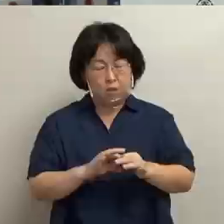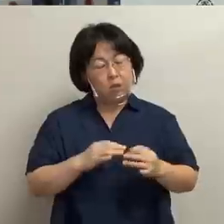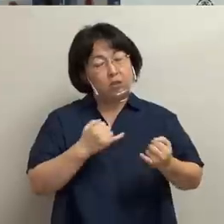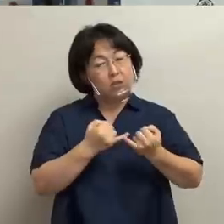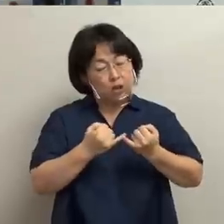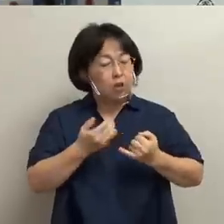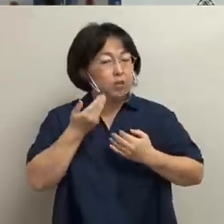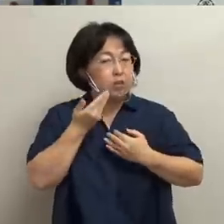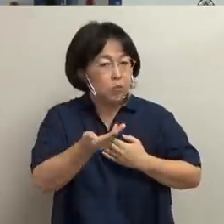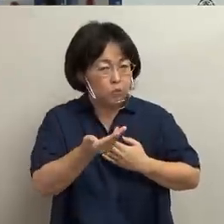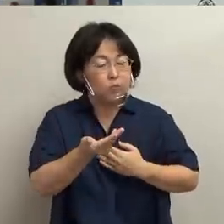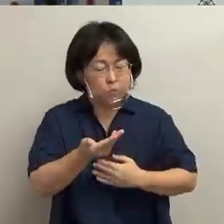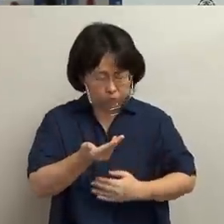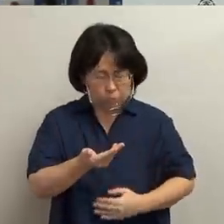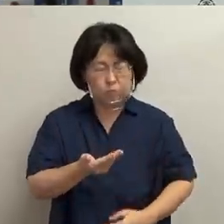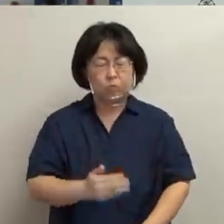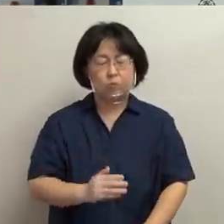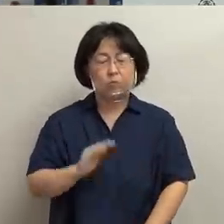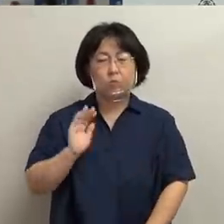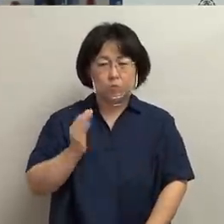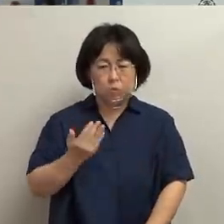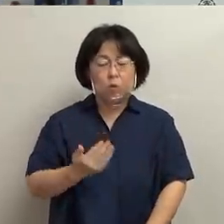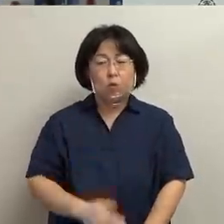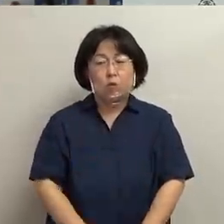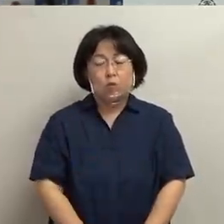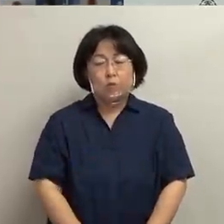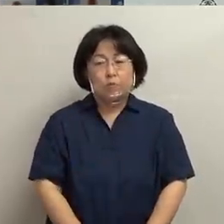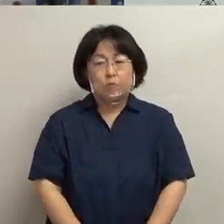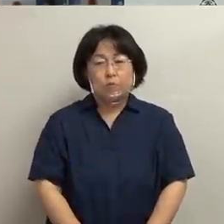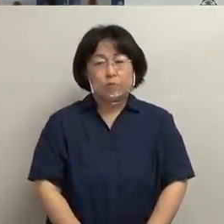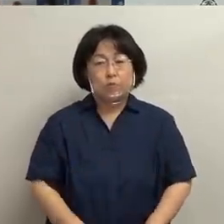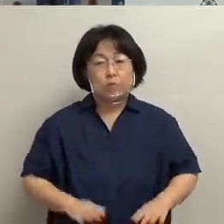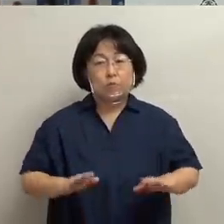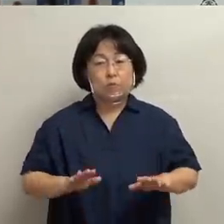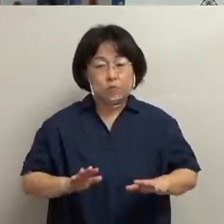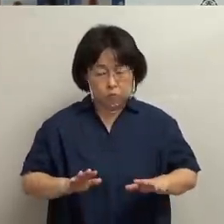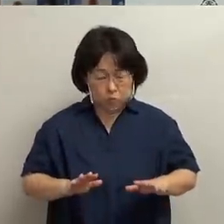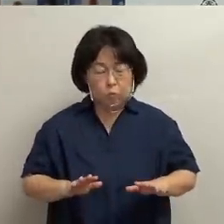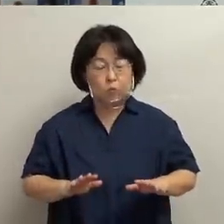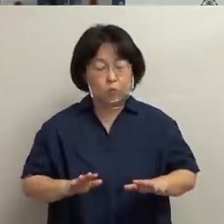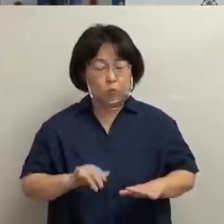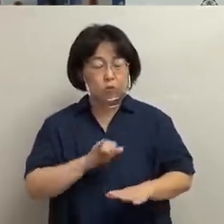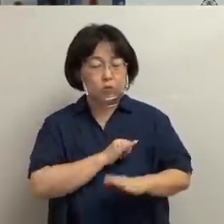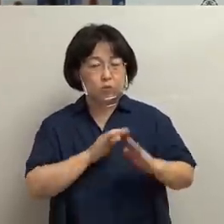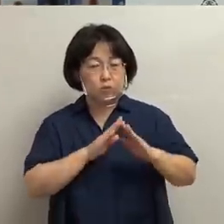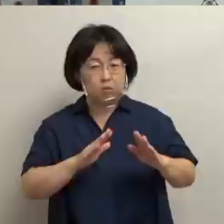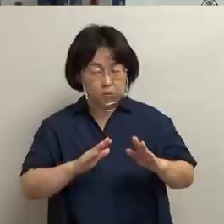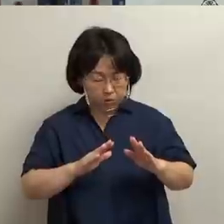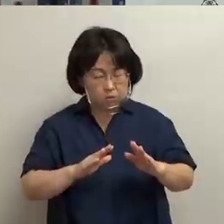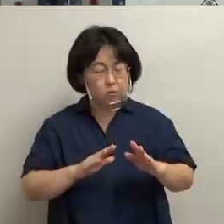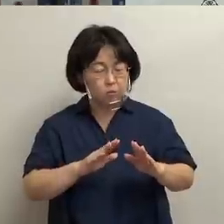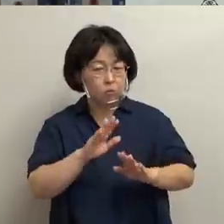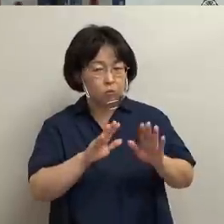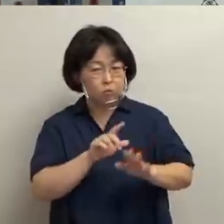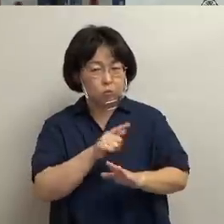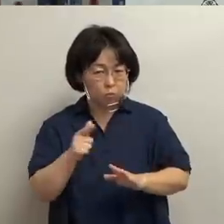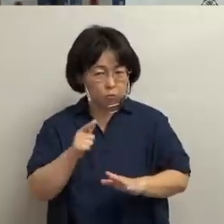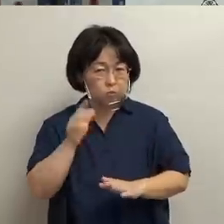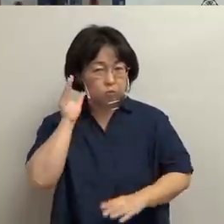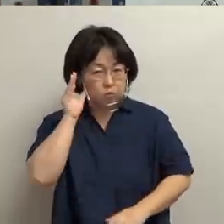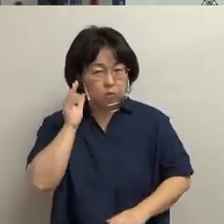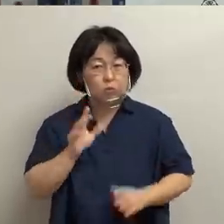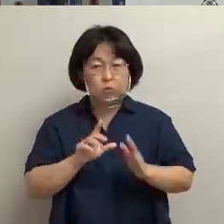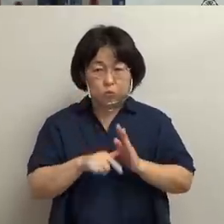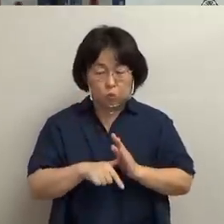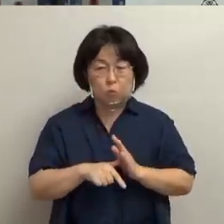な話で感激したいんですけれどもあの確かにあの今日の見解の委員会とかを聞いているとまあそのまあこう